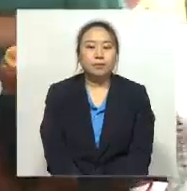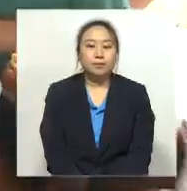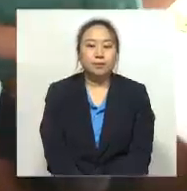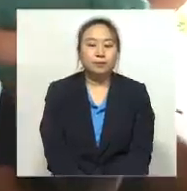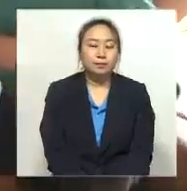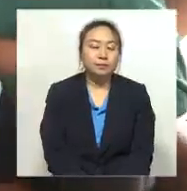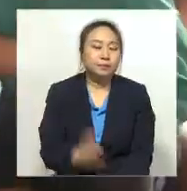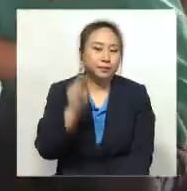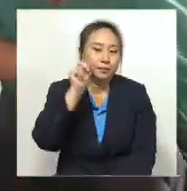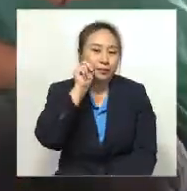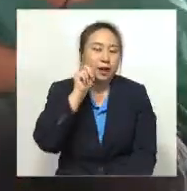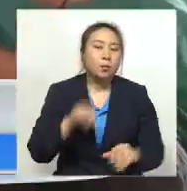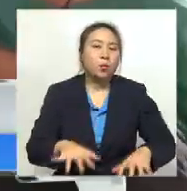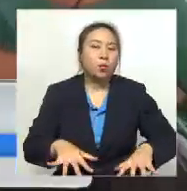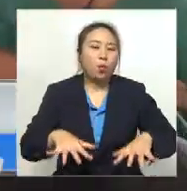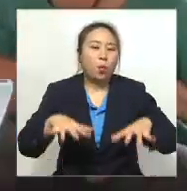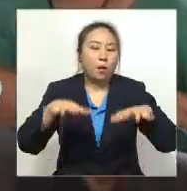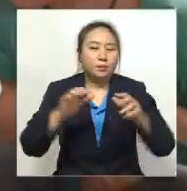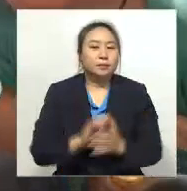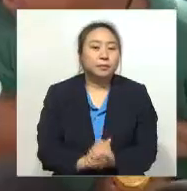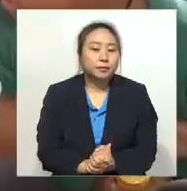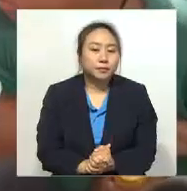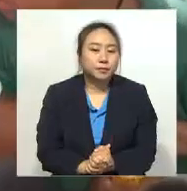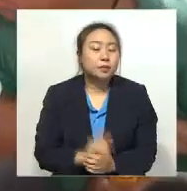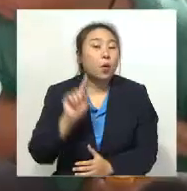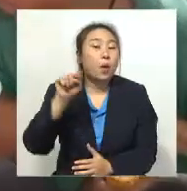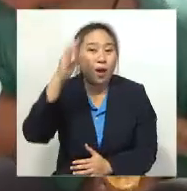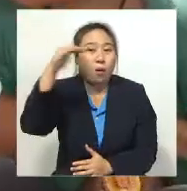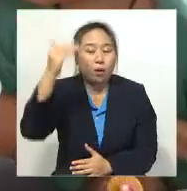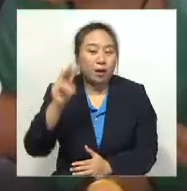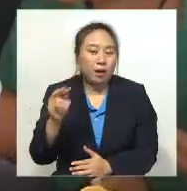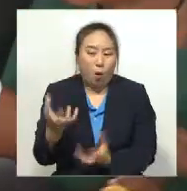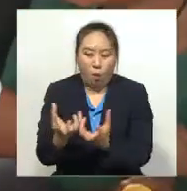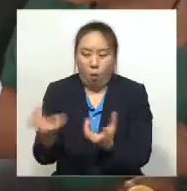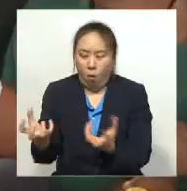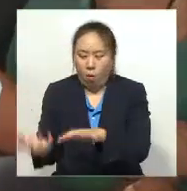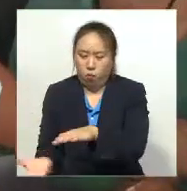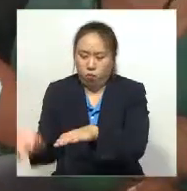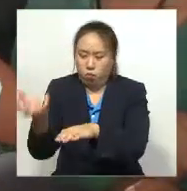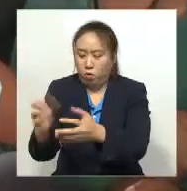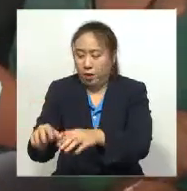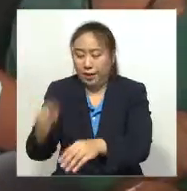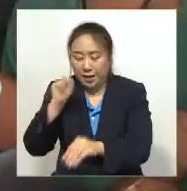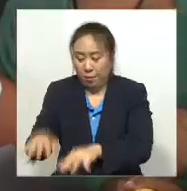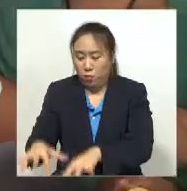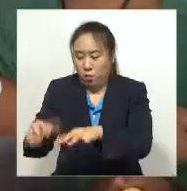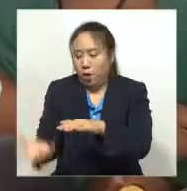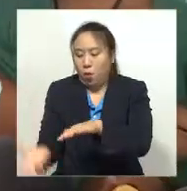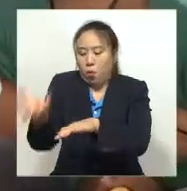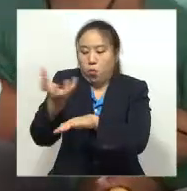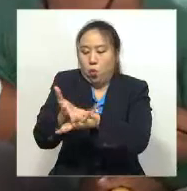น้ำท่วมแบบที่แรกก็ยกของขึ้นไว้สูงนะครับวัดนี้พ่อโยกของขึ้นไว้สูงแล้ว